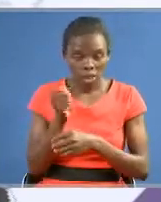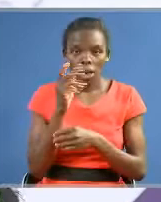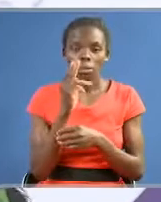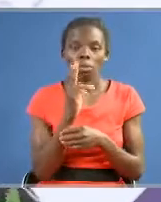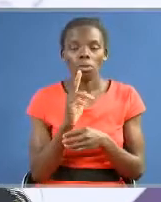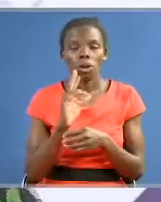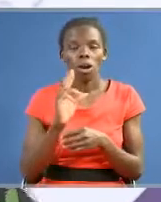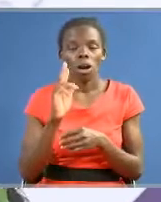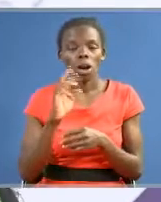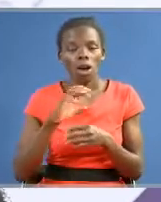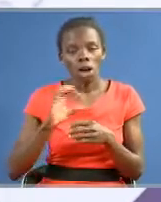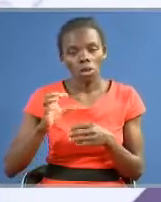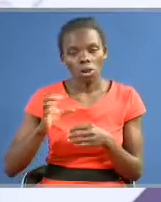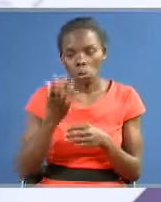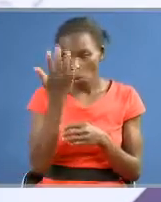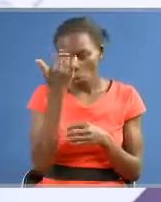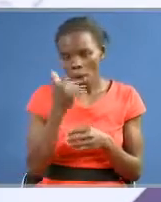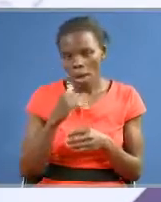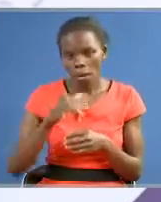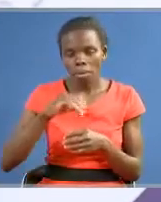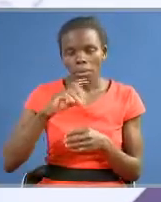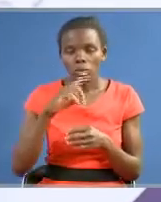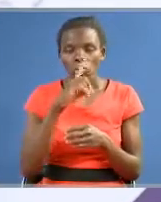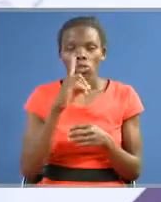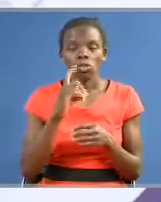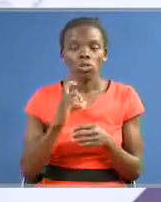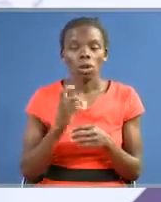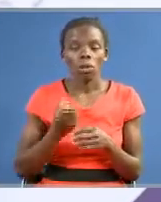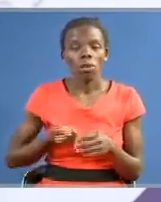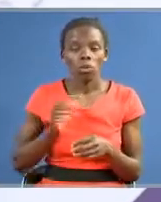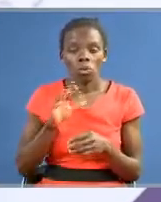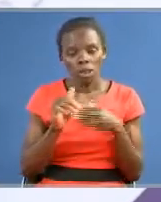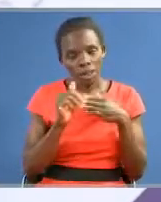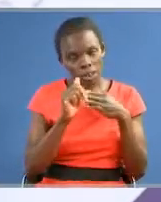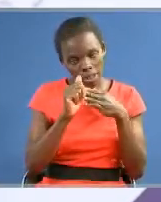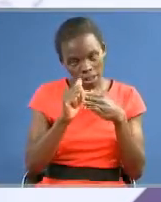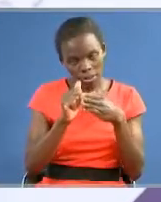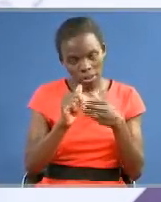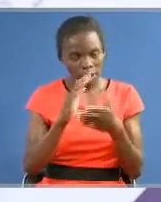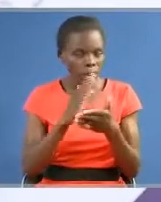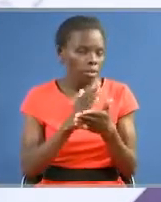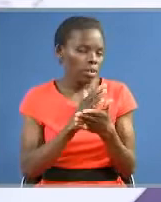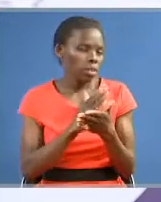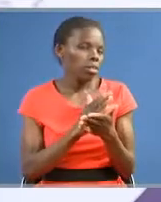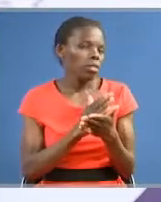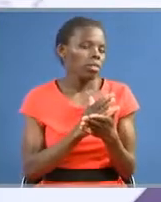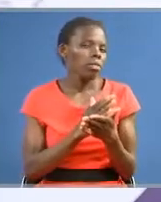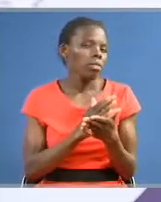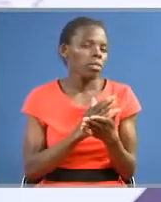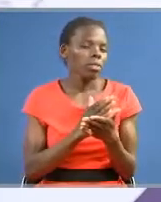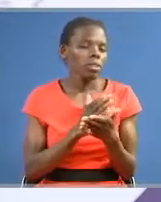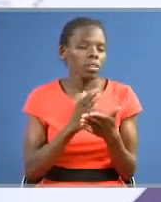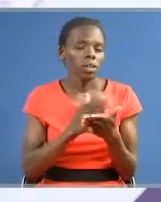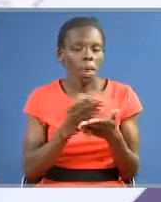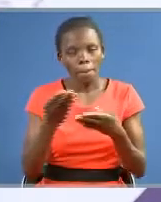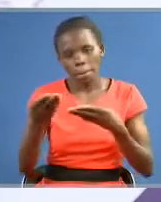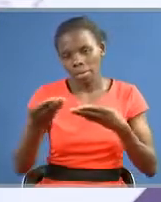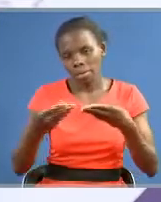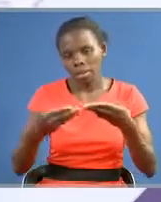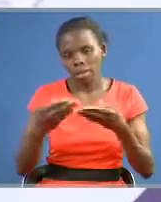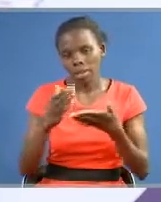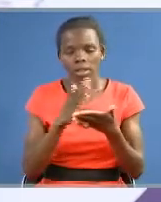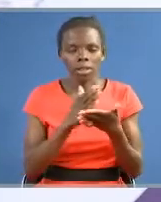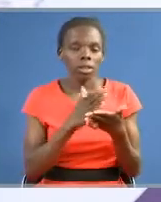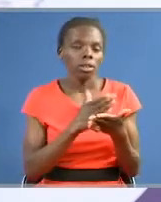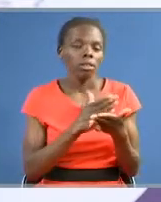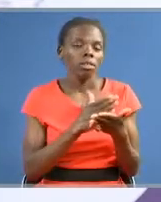kwa sababu ya masuala ya wanawake na uongozi. Tunaangalia uongozi katika kila sekta, sekta ya biashara, sekta